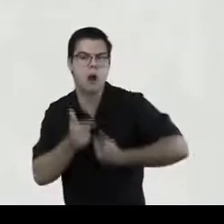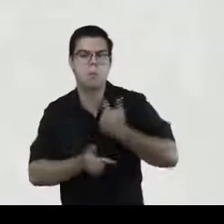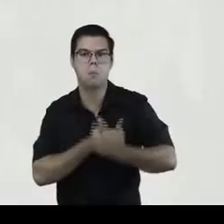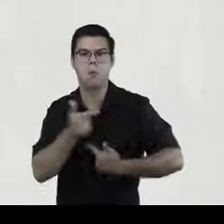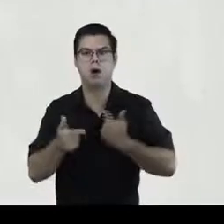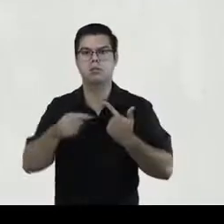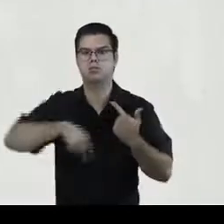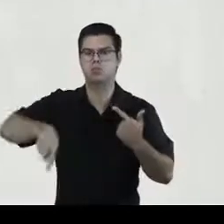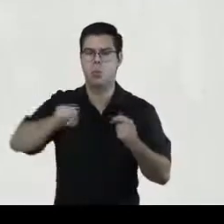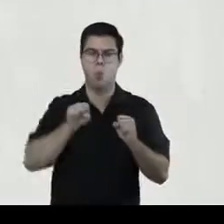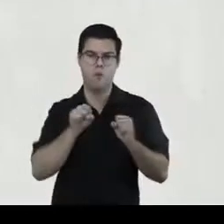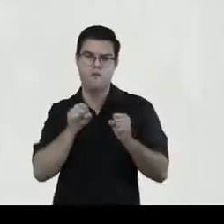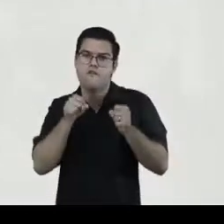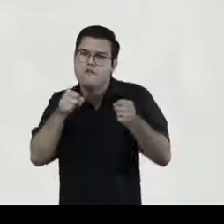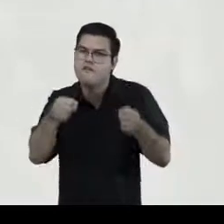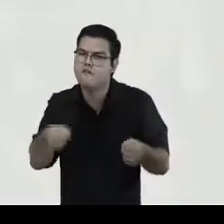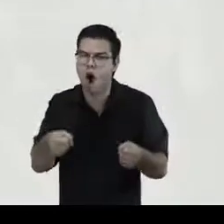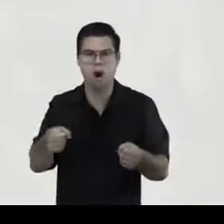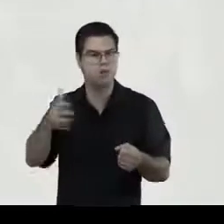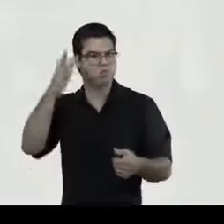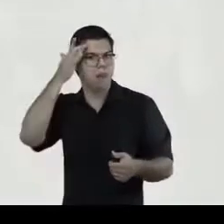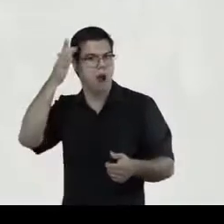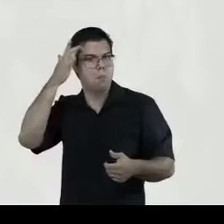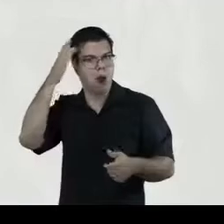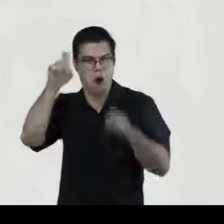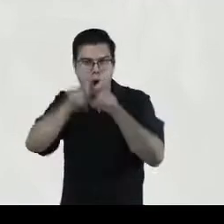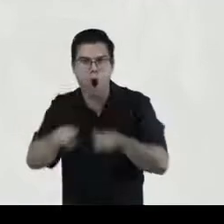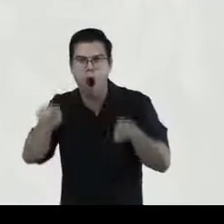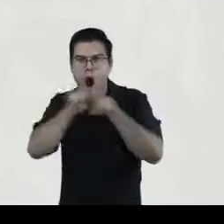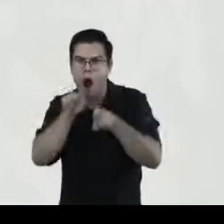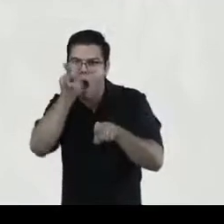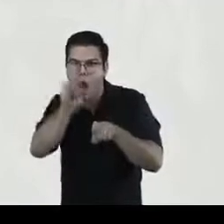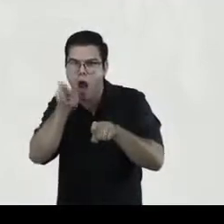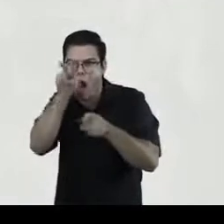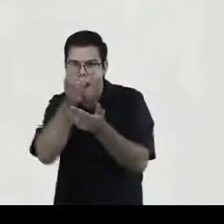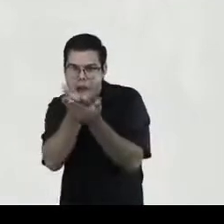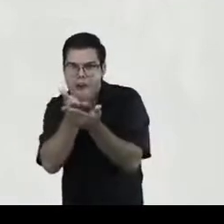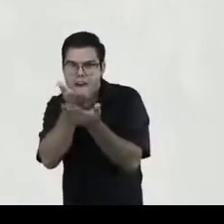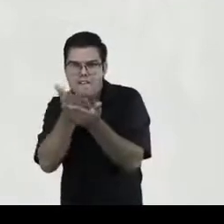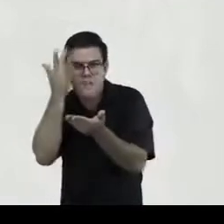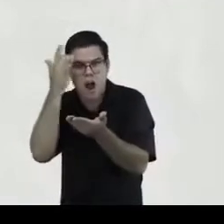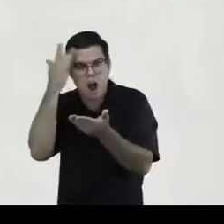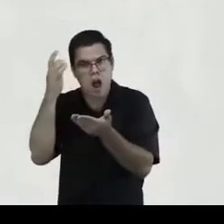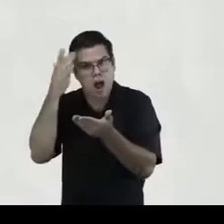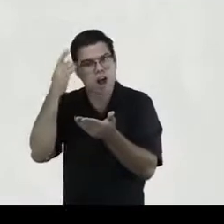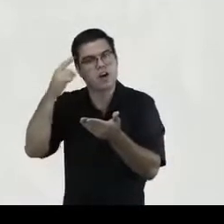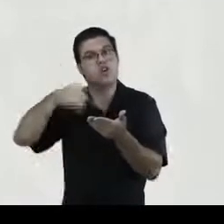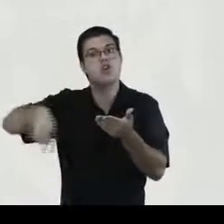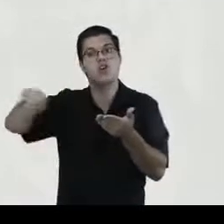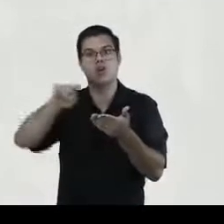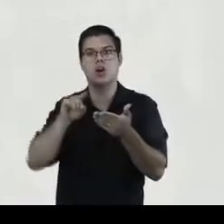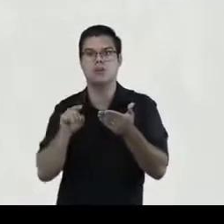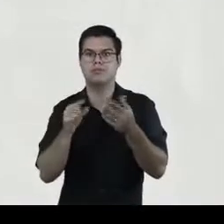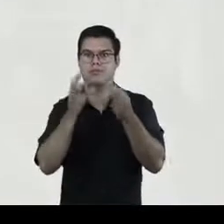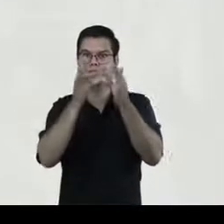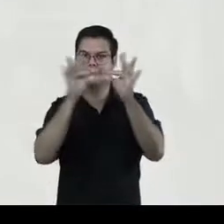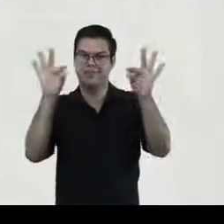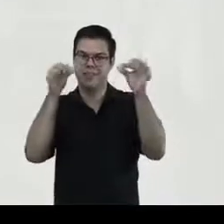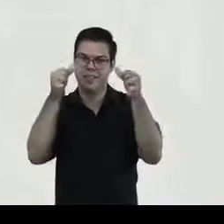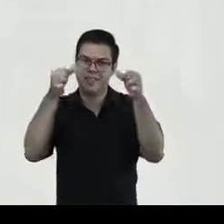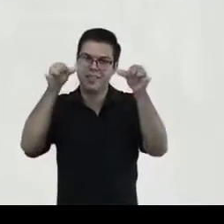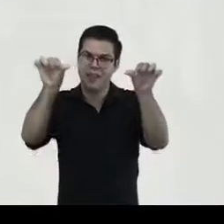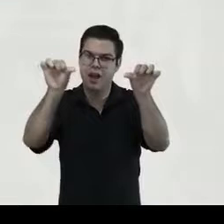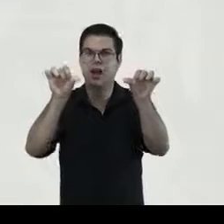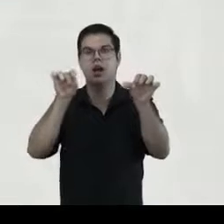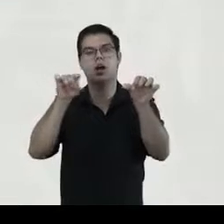und haben Bilder gelabelt, also jeweils die Schriftart vermerkt, in der